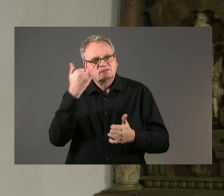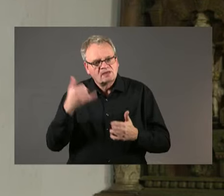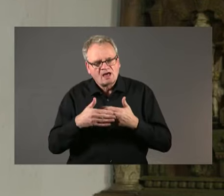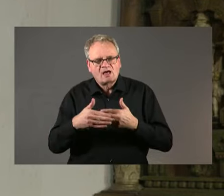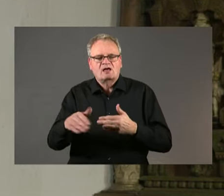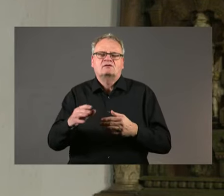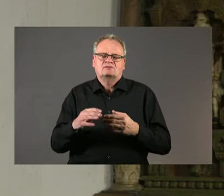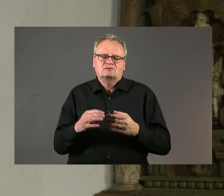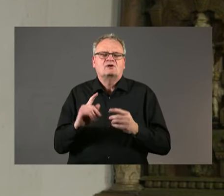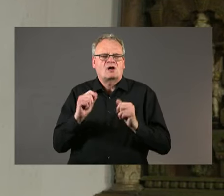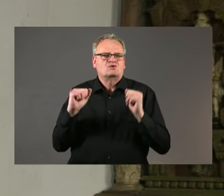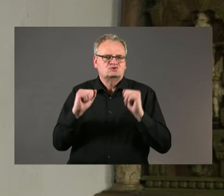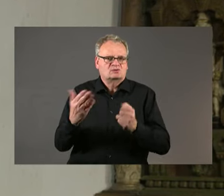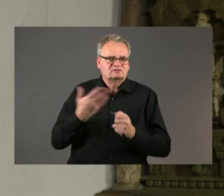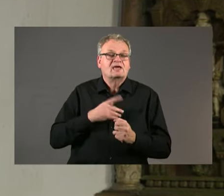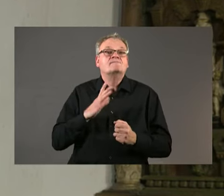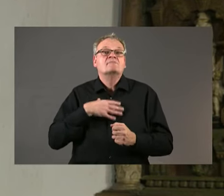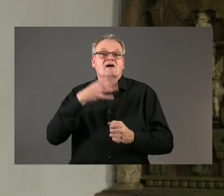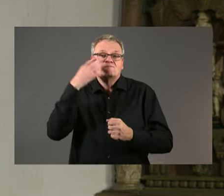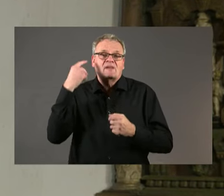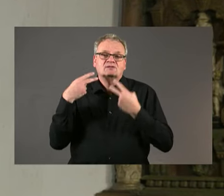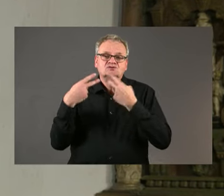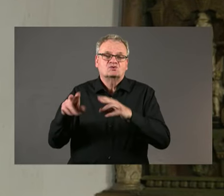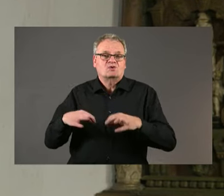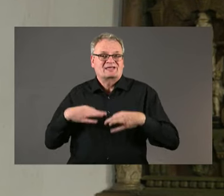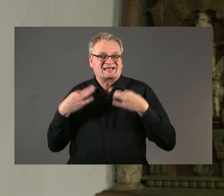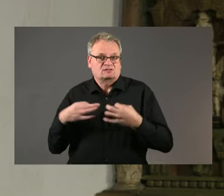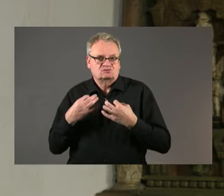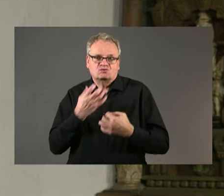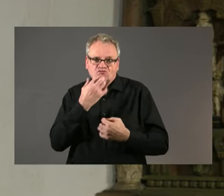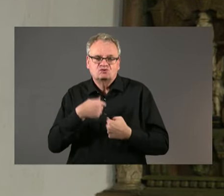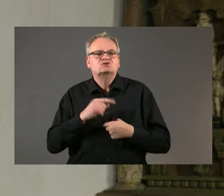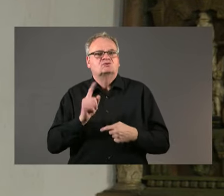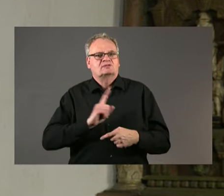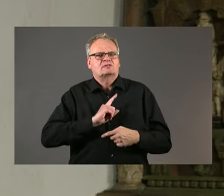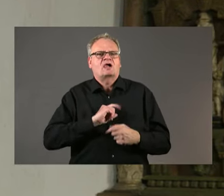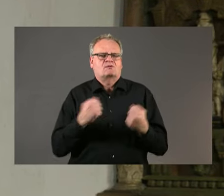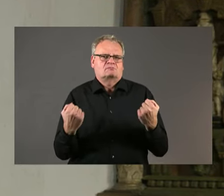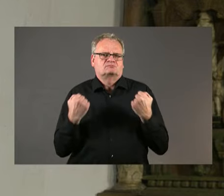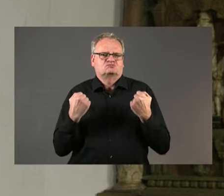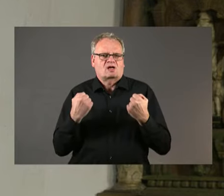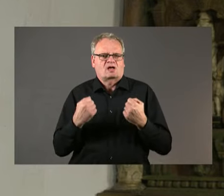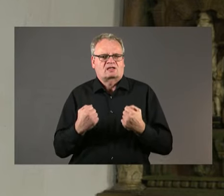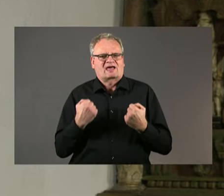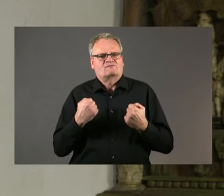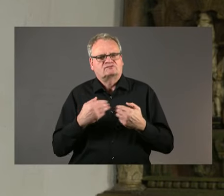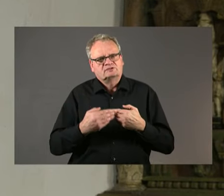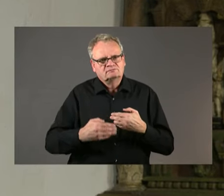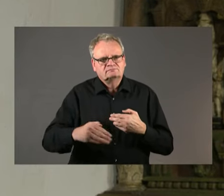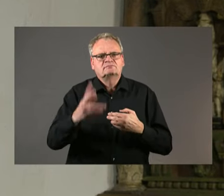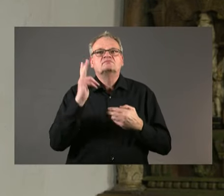Mann bitte wieder gesund werden und lass auch mich wieder zu Kräften kommen. Danke, Herr.